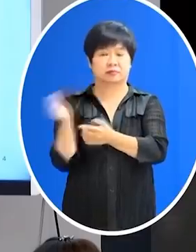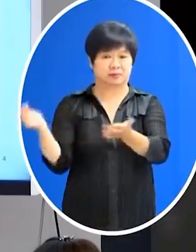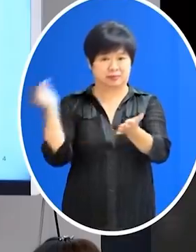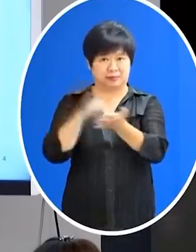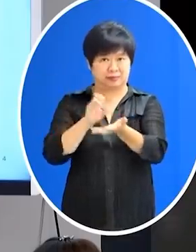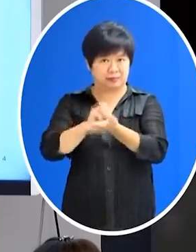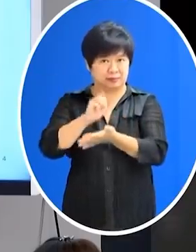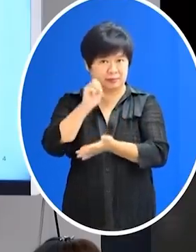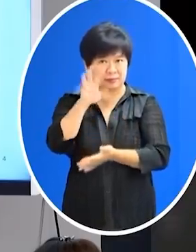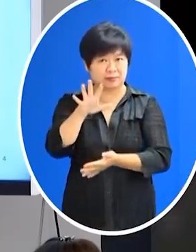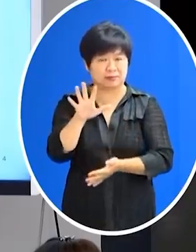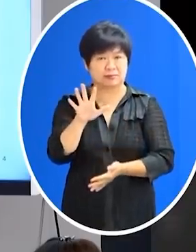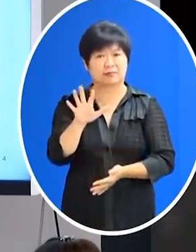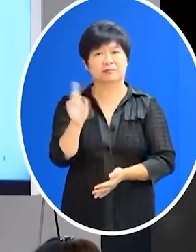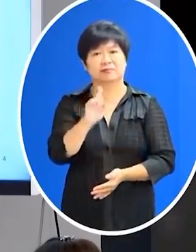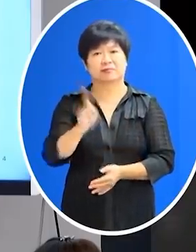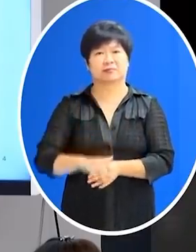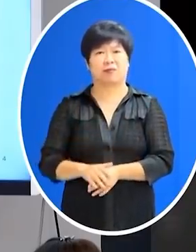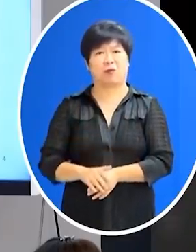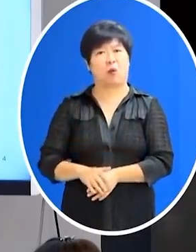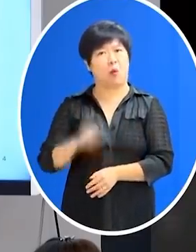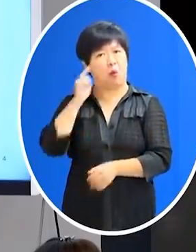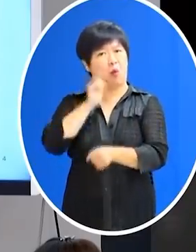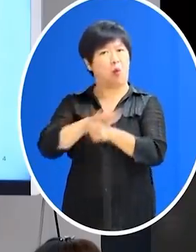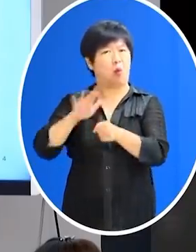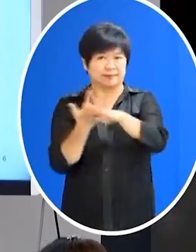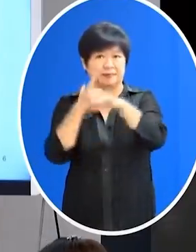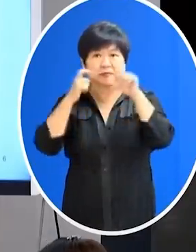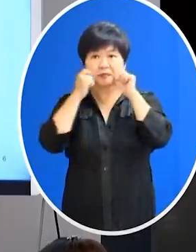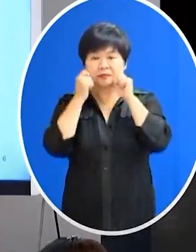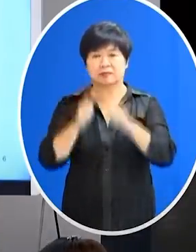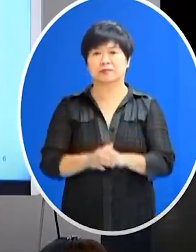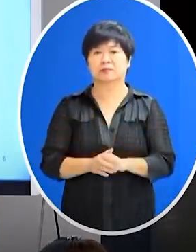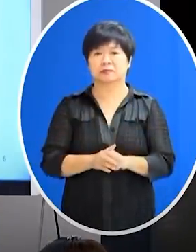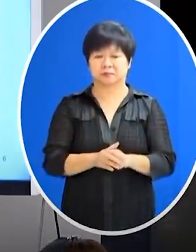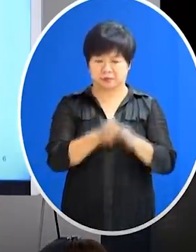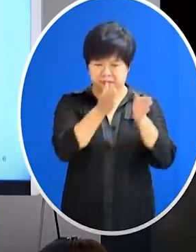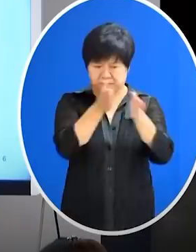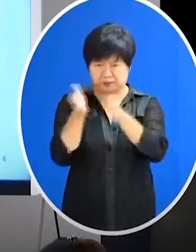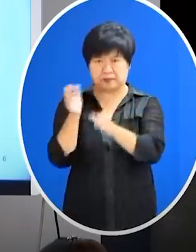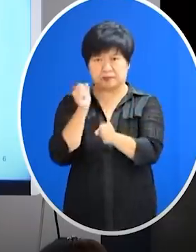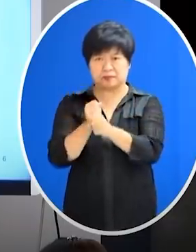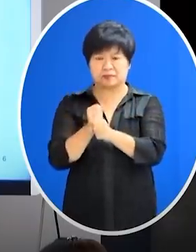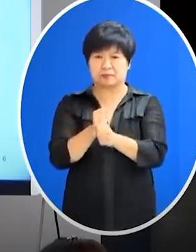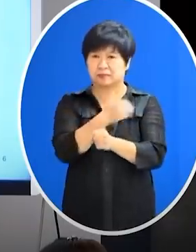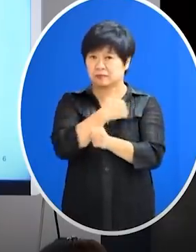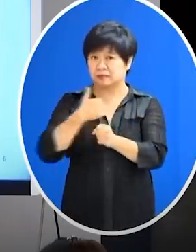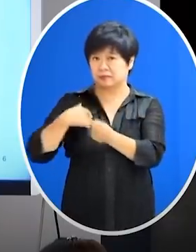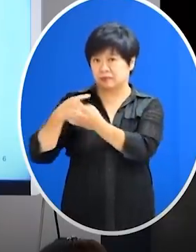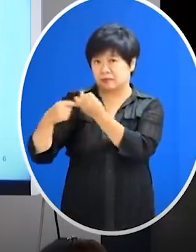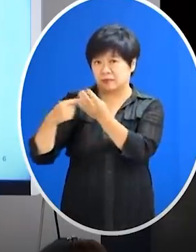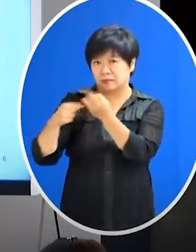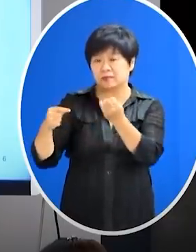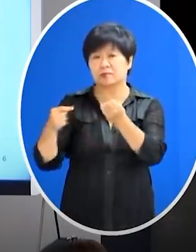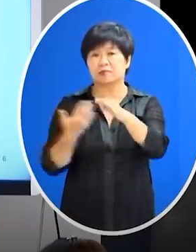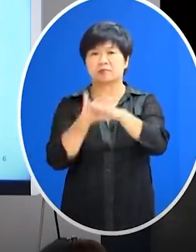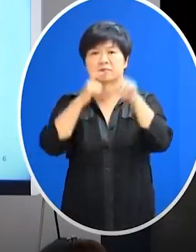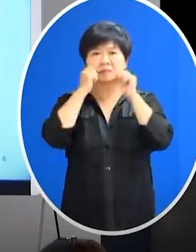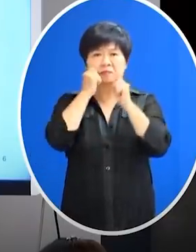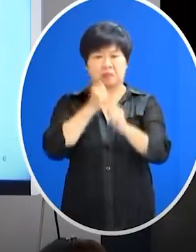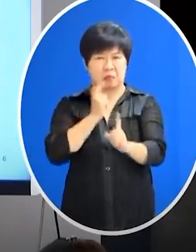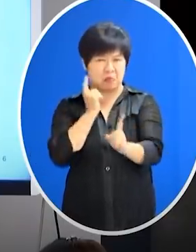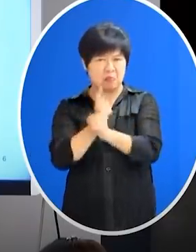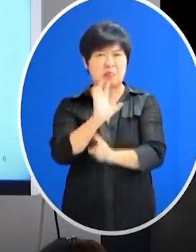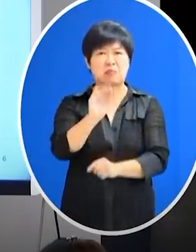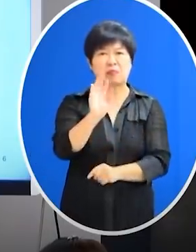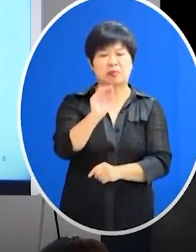告是以所谓的啊高度满意啊作为总结。那我们的检测能量跟啊产品的精确度，它